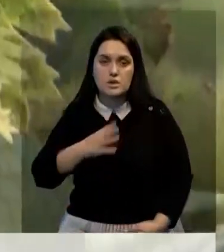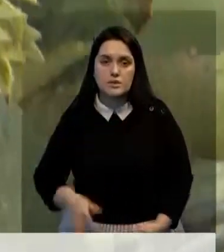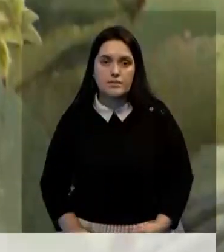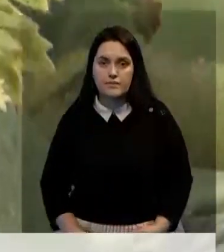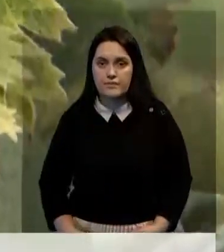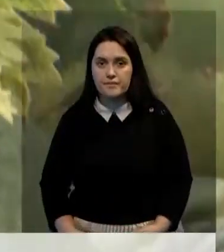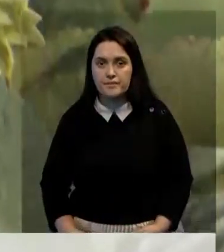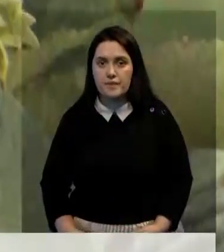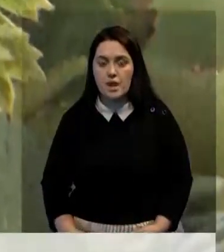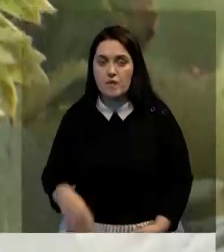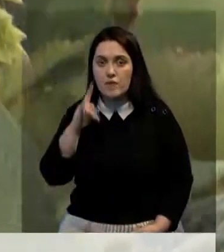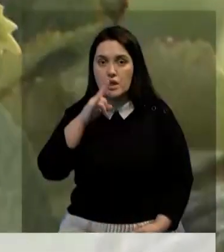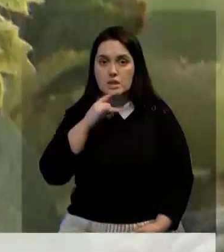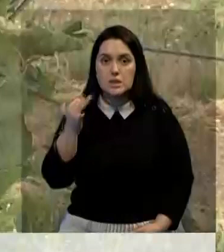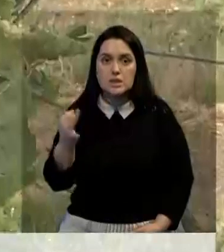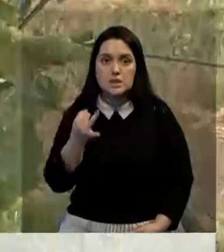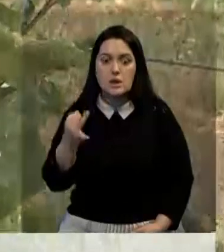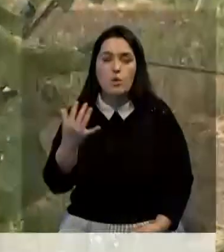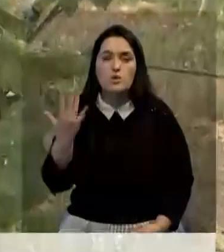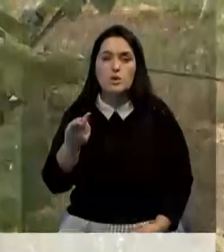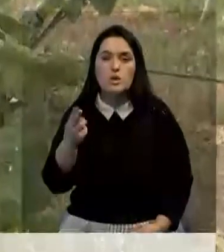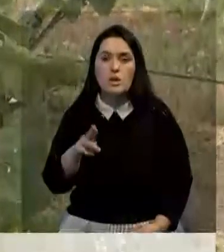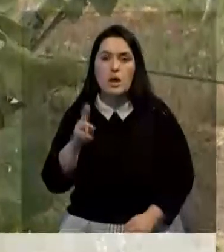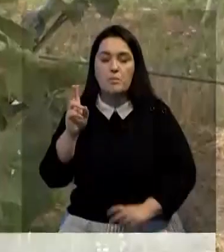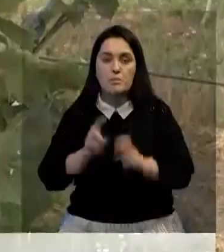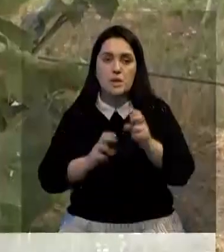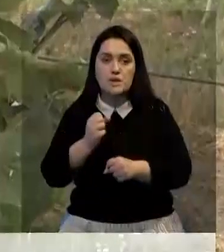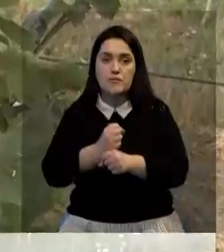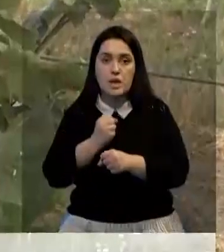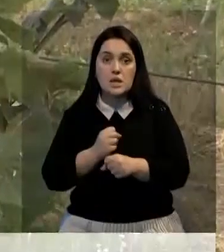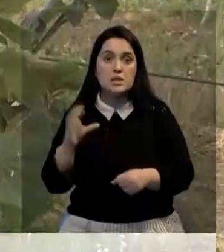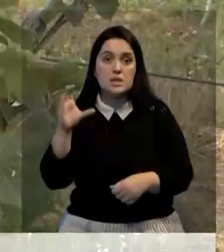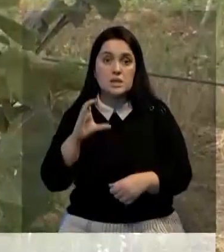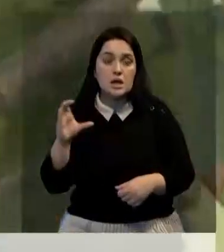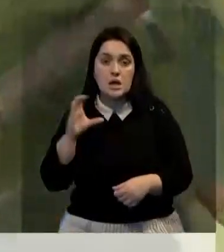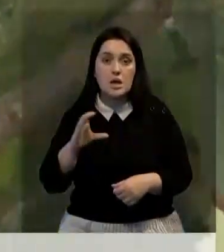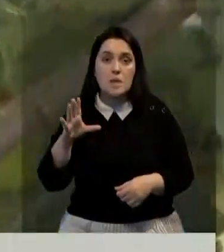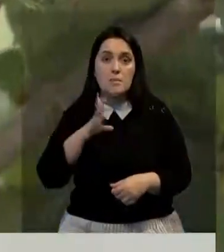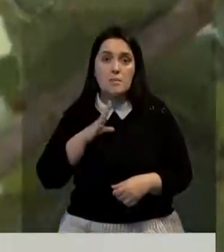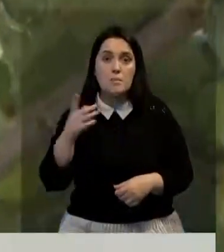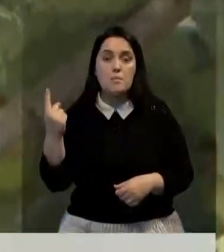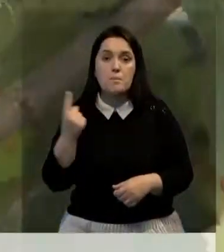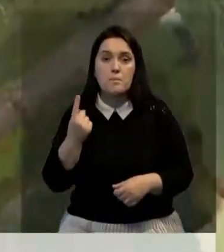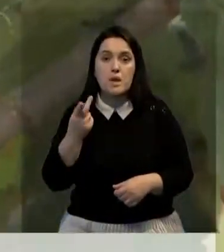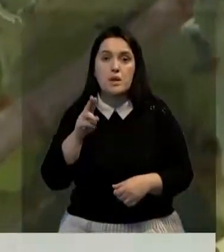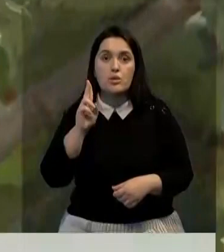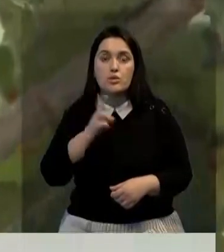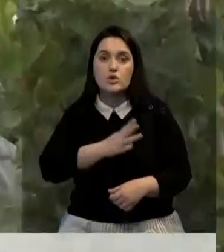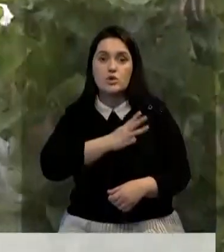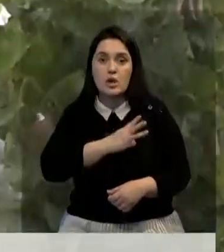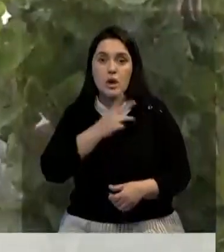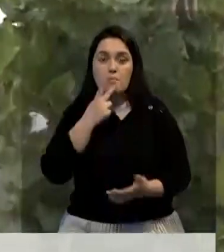Орехово в Казахстане интересно уже не только для производителей говорит Маншук в сентябре они провели первые агратуры для всех желающих